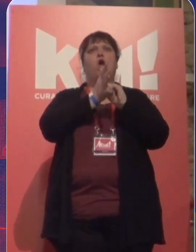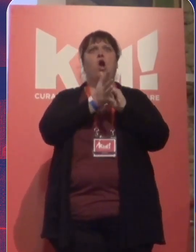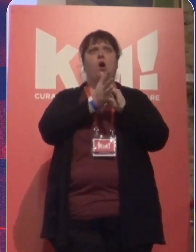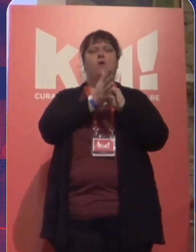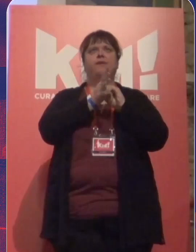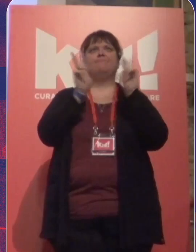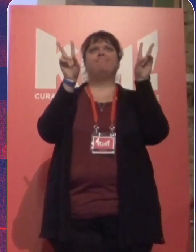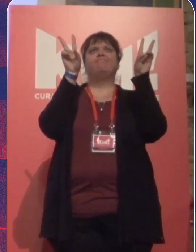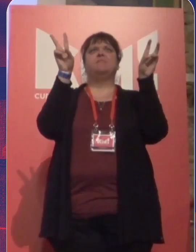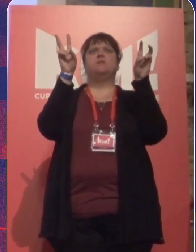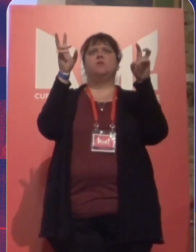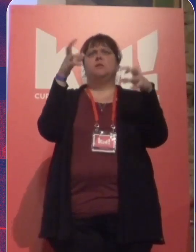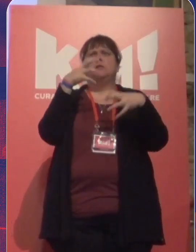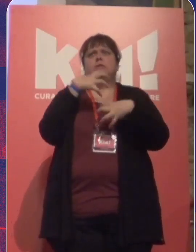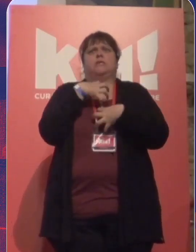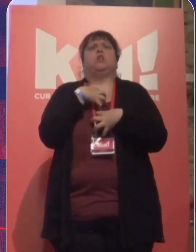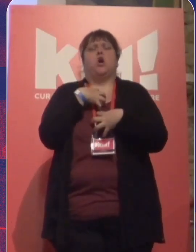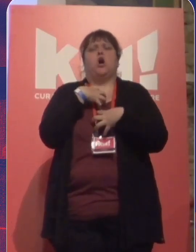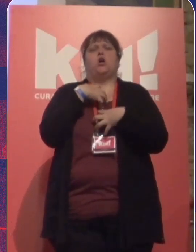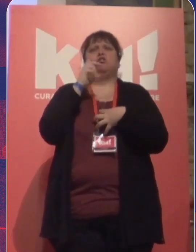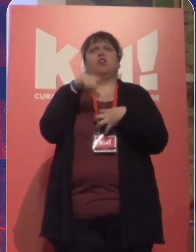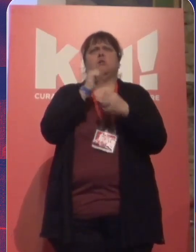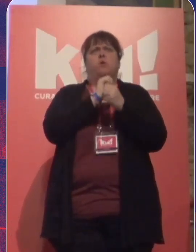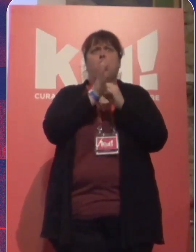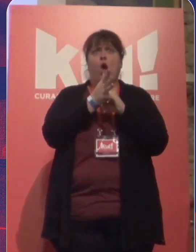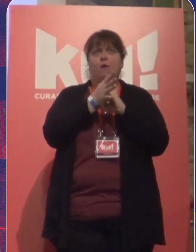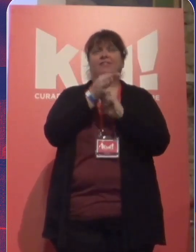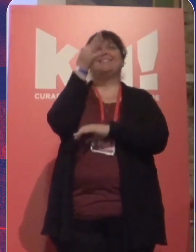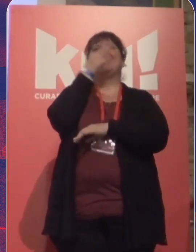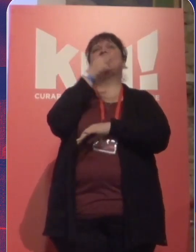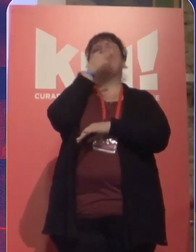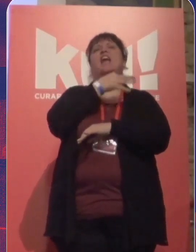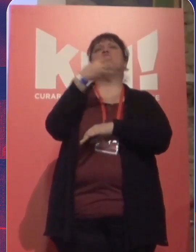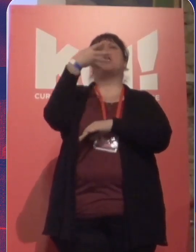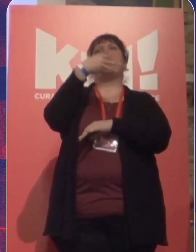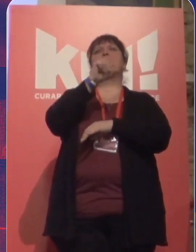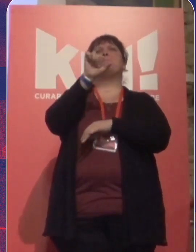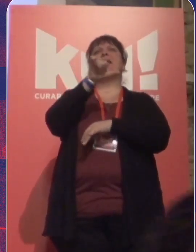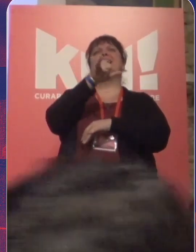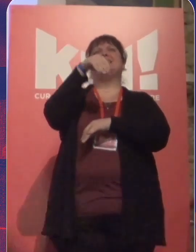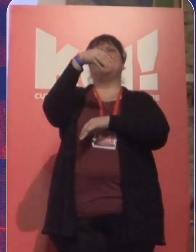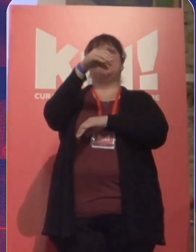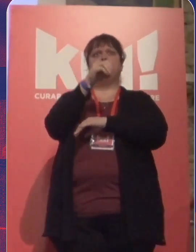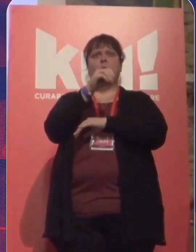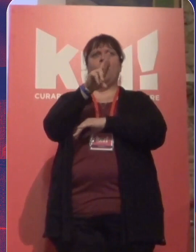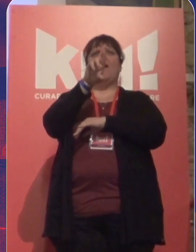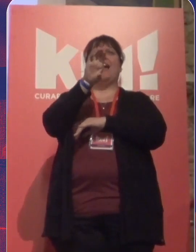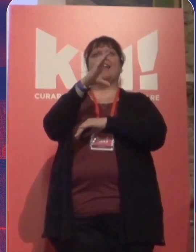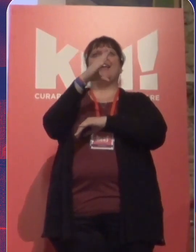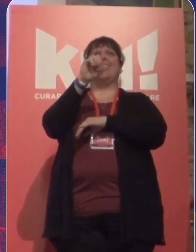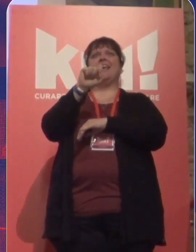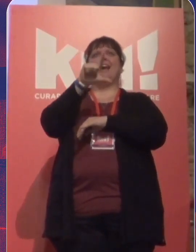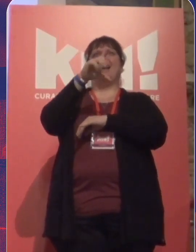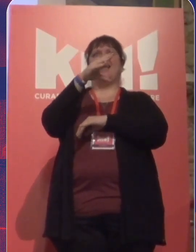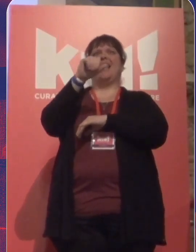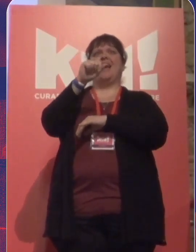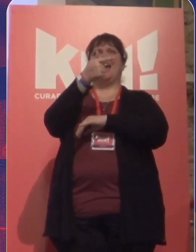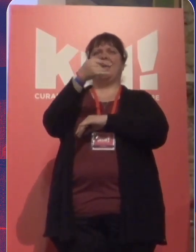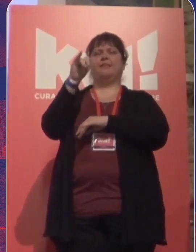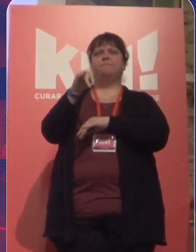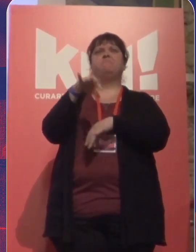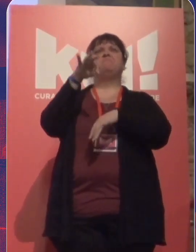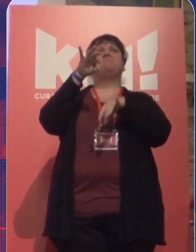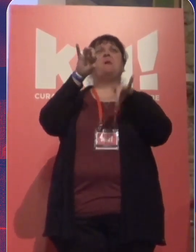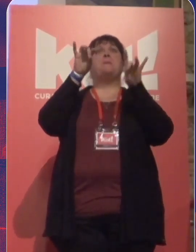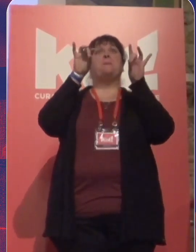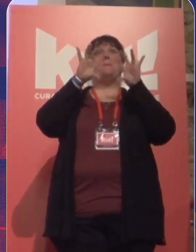recalcati l'epidemia ha fatto emergere sofferenze diffuse depressioni attacchi